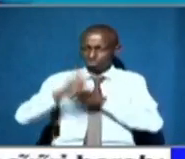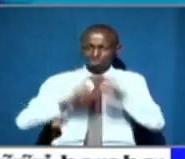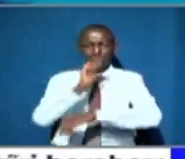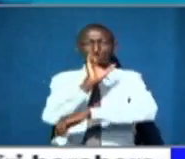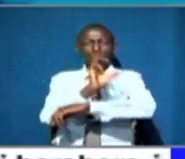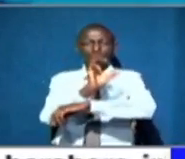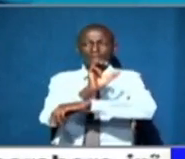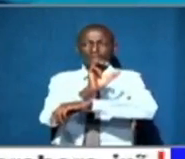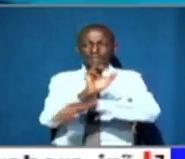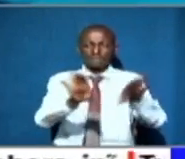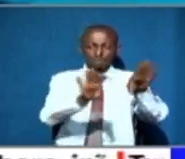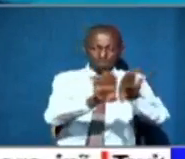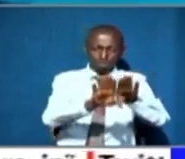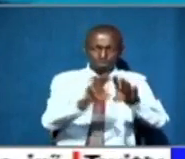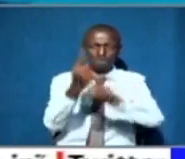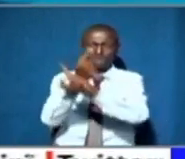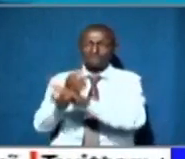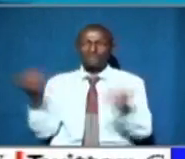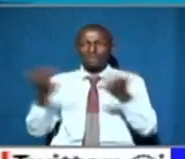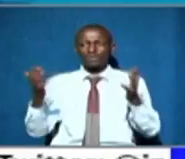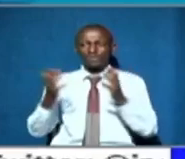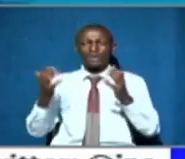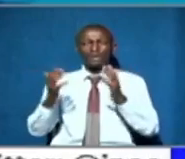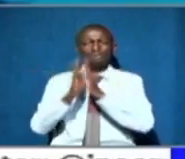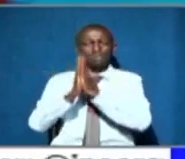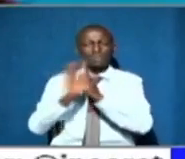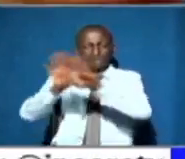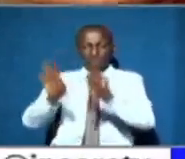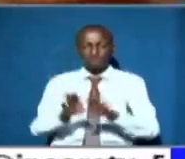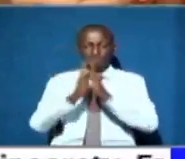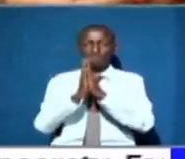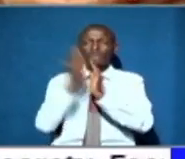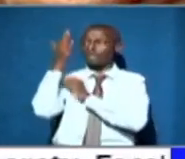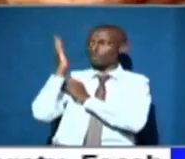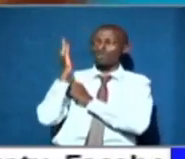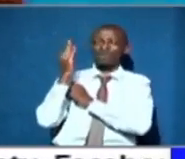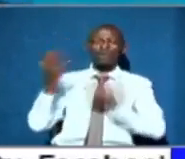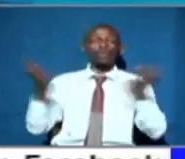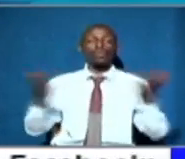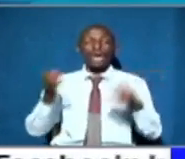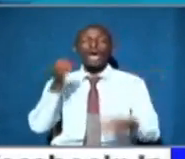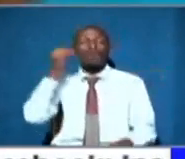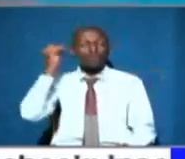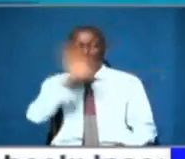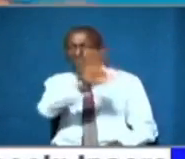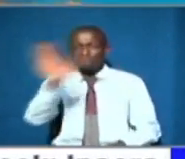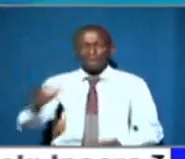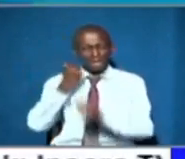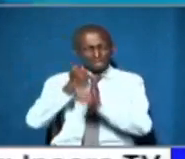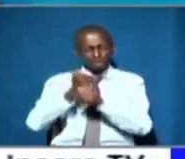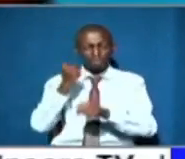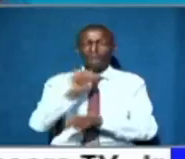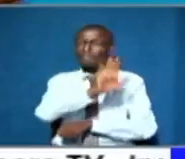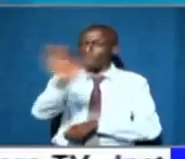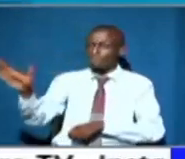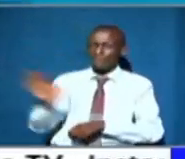ni mahige agikoro sehemu cia koe ni hige Ntoko hoera gai manyoba ine maito Tomohoe gai mawera ine maito Ati hado